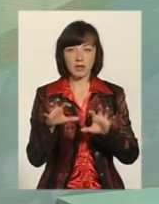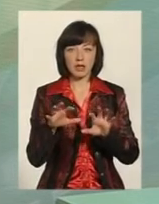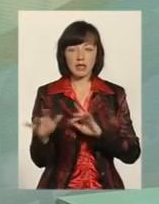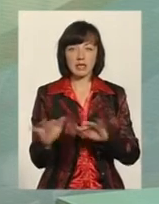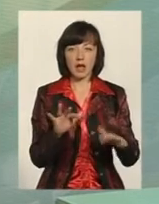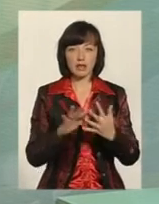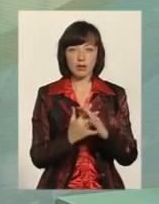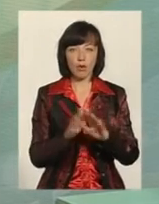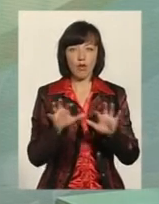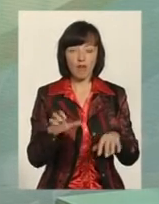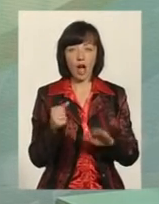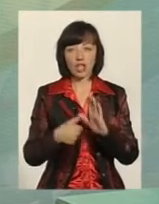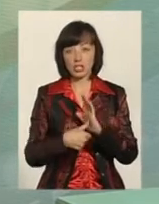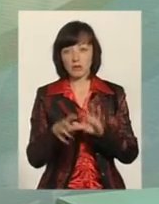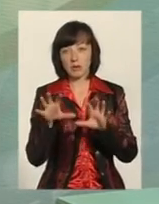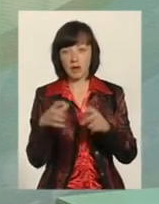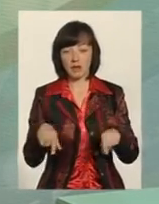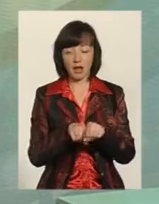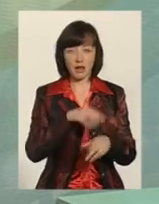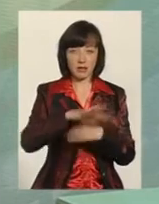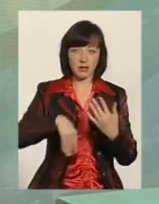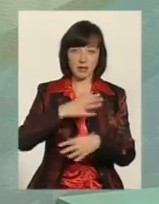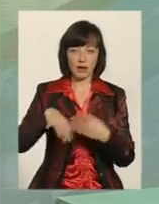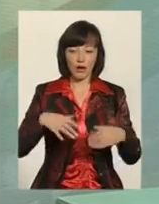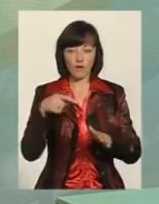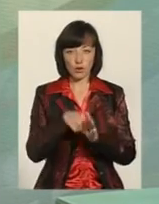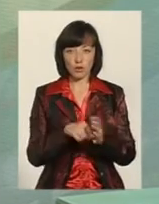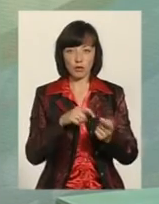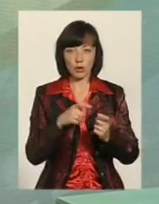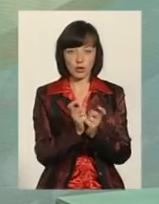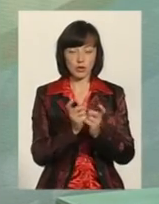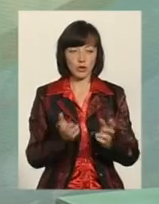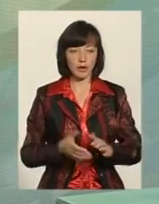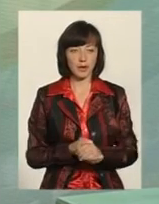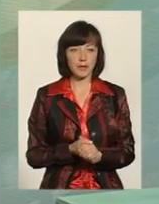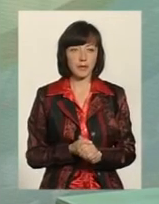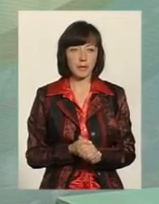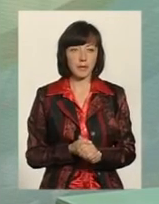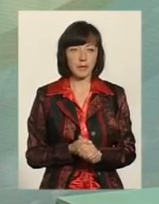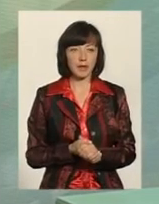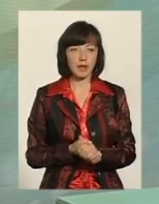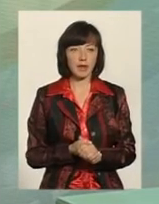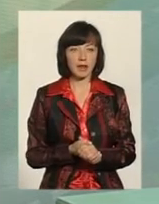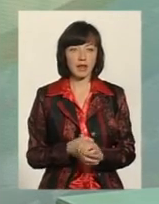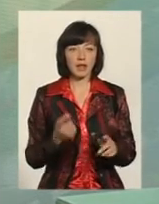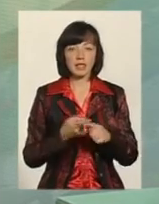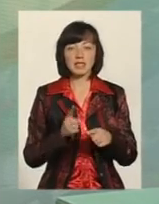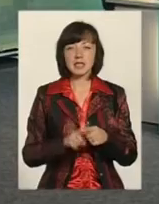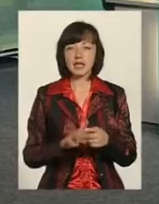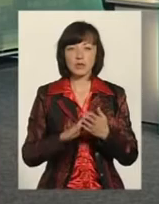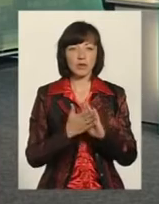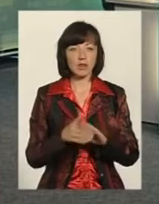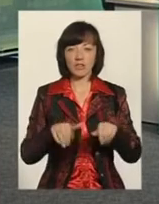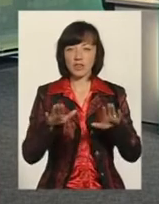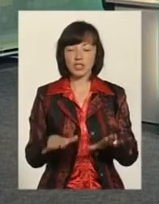діяльність сільського голови, а 6 сприймають, і от таке внутрішнє протистояння, ну, дана ситуація вирішиться виключно в